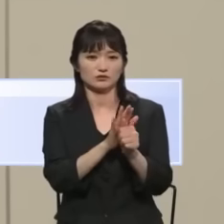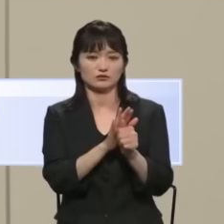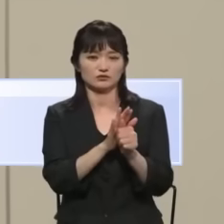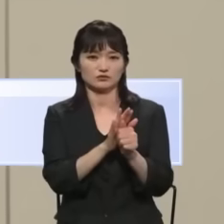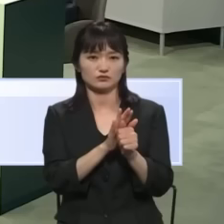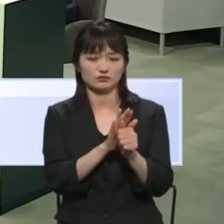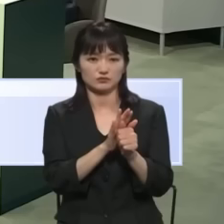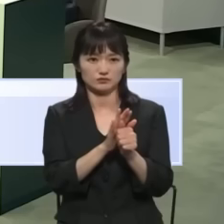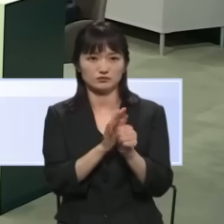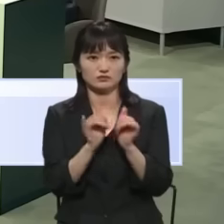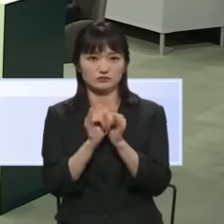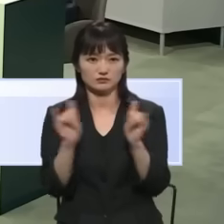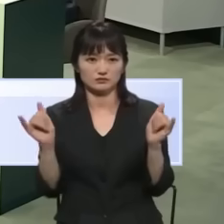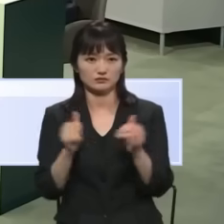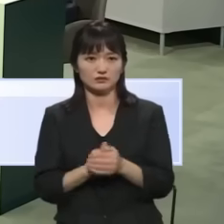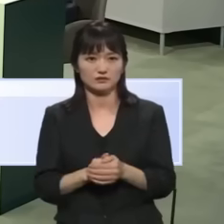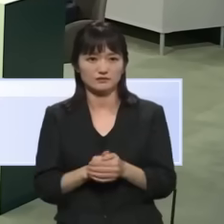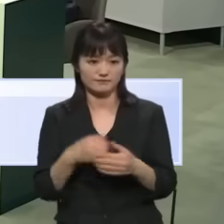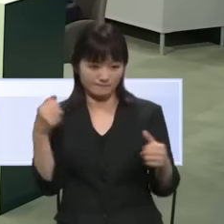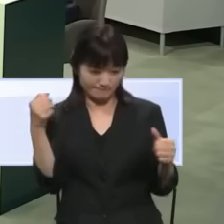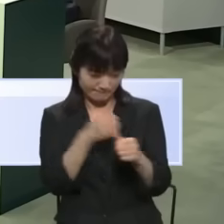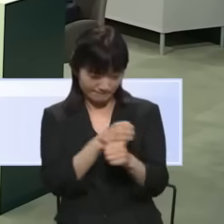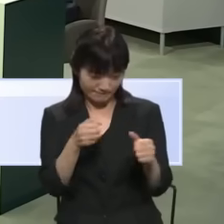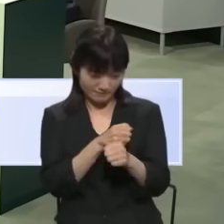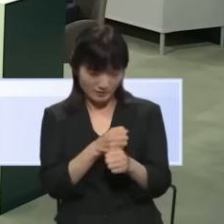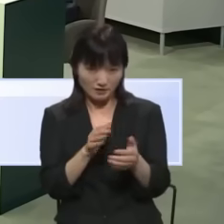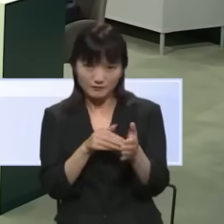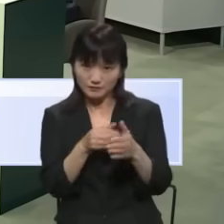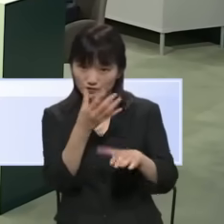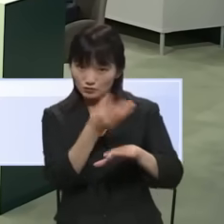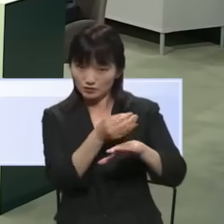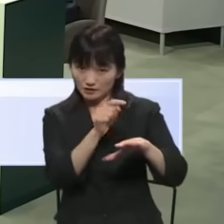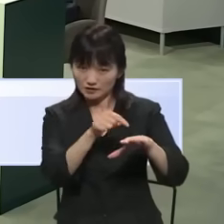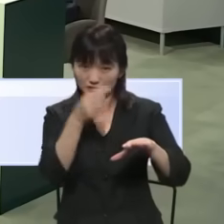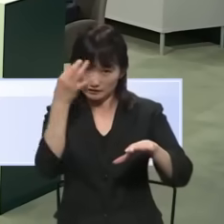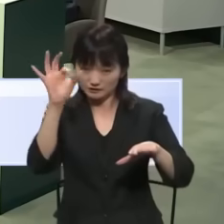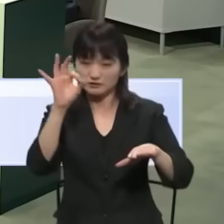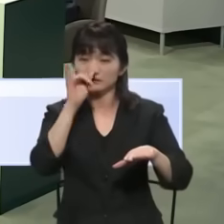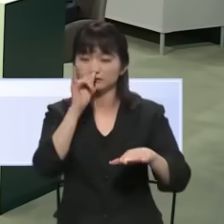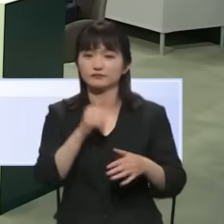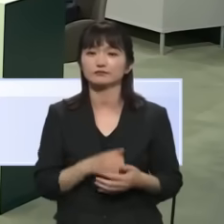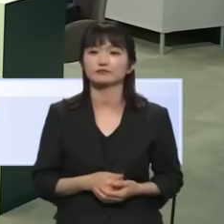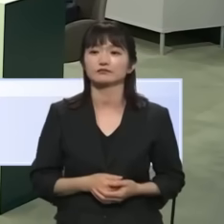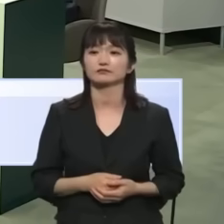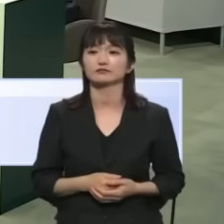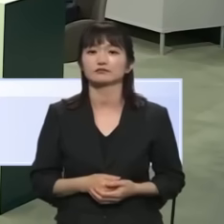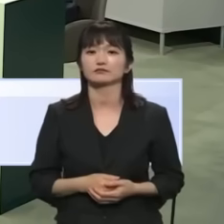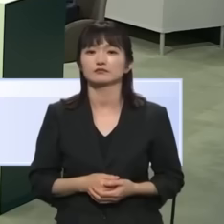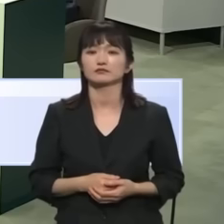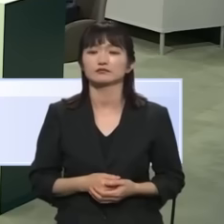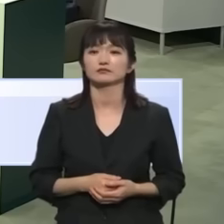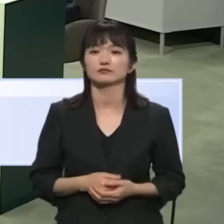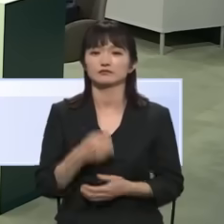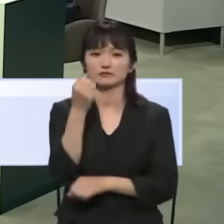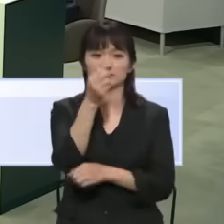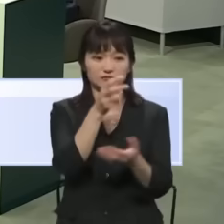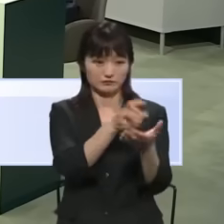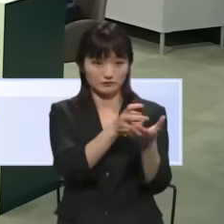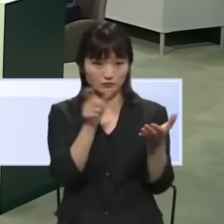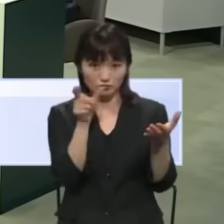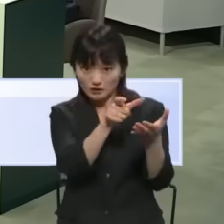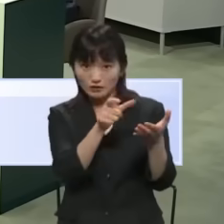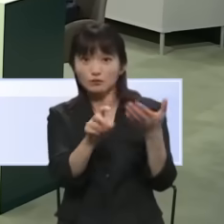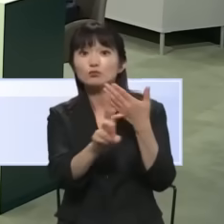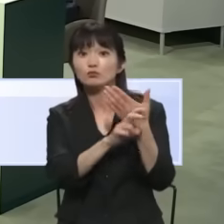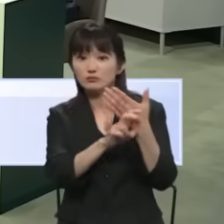부모가 몰래 녹취하고 이런 것들 근거 능력을 최종적으로 인정했거든요 그래서이 부분 관련해서 이건 원칙적으로 사실은 불법적인 행위인